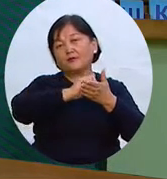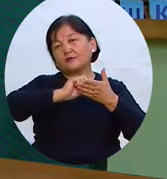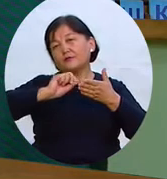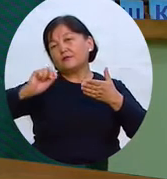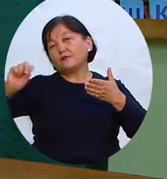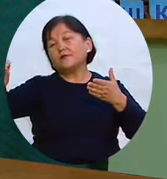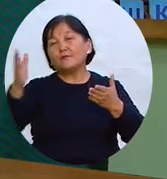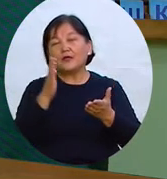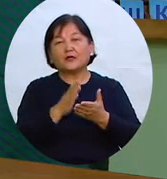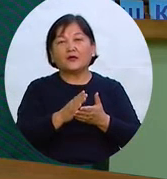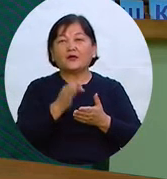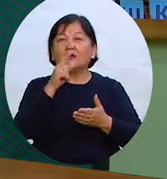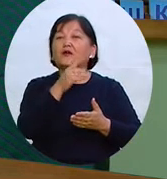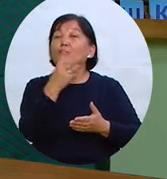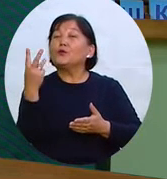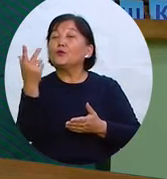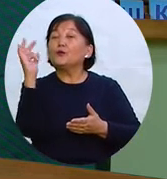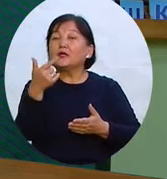Их түүхийг өөртөө агуулсан.